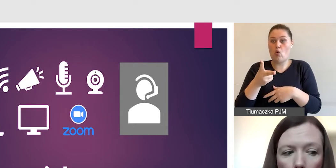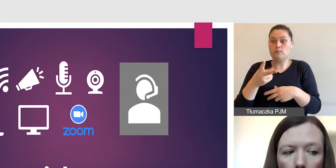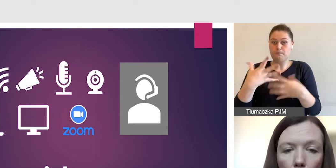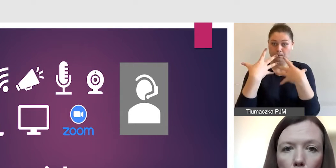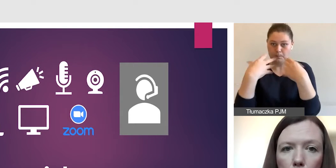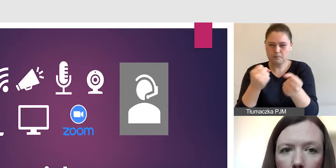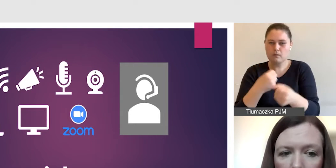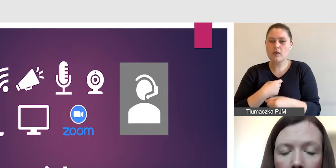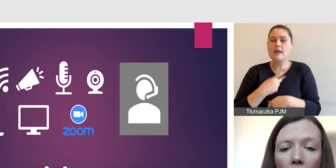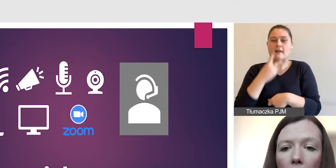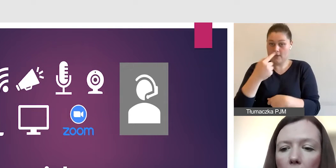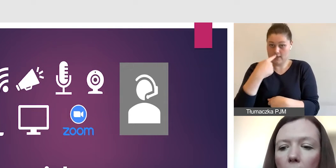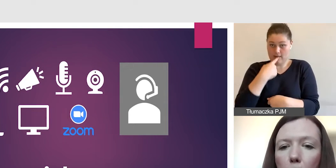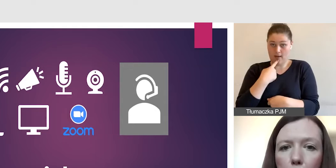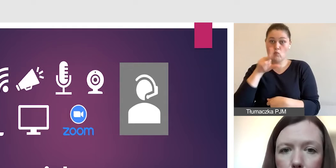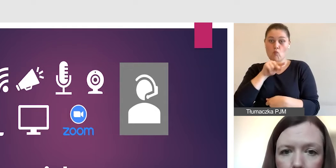co mówimy.